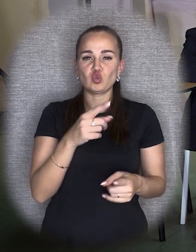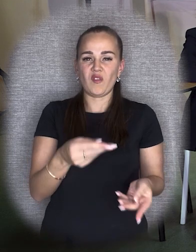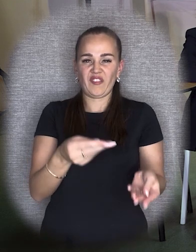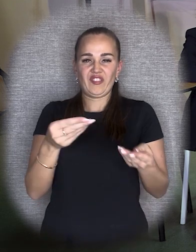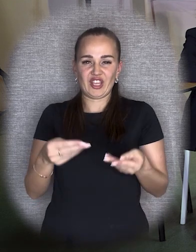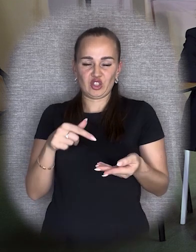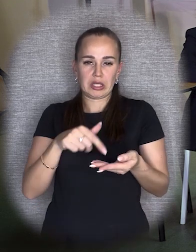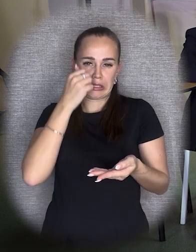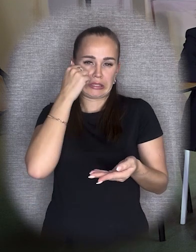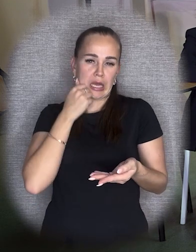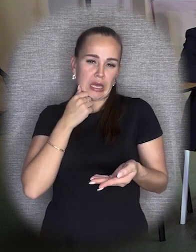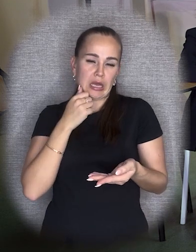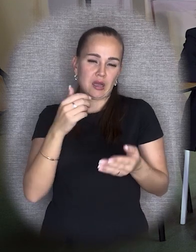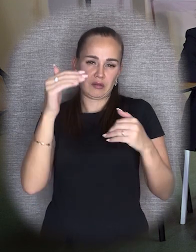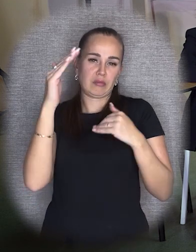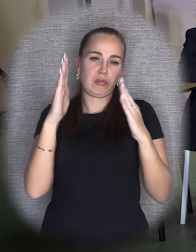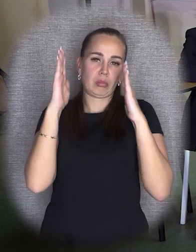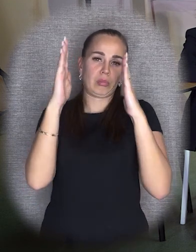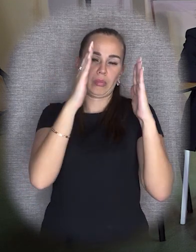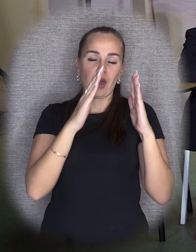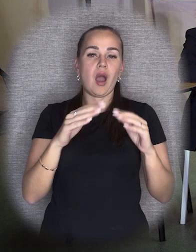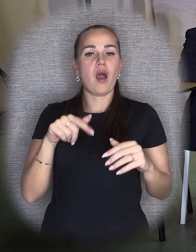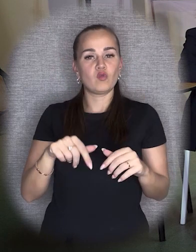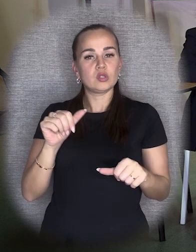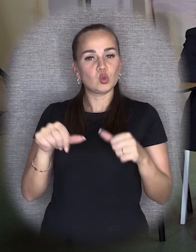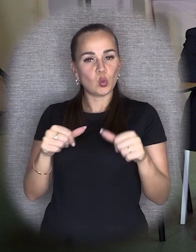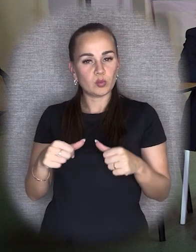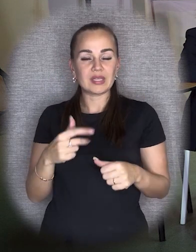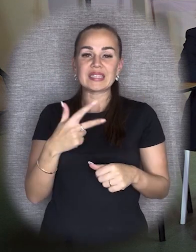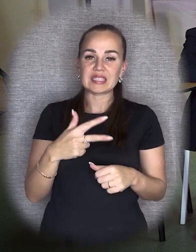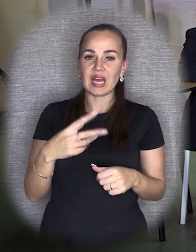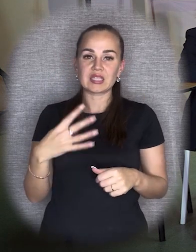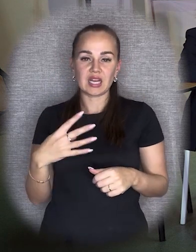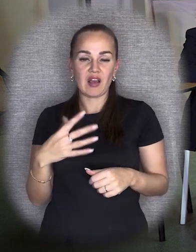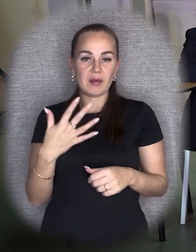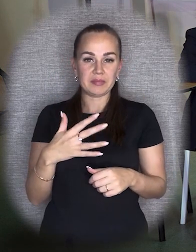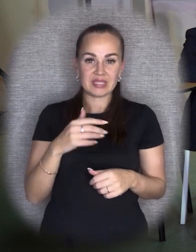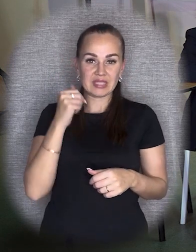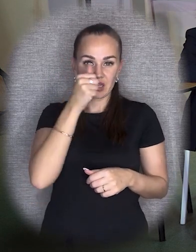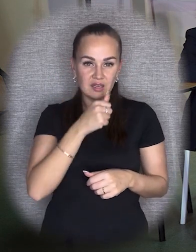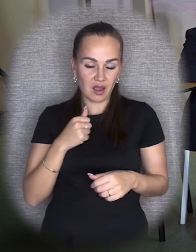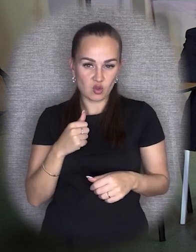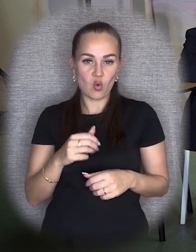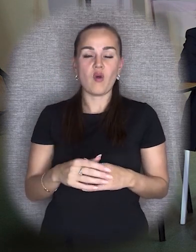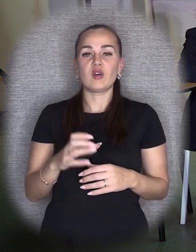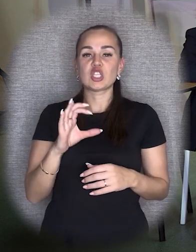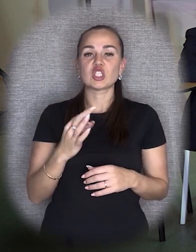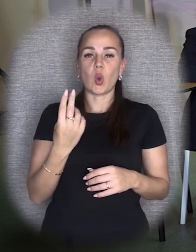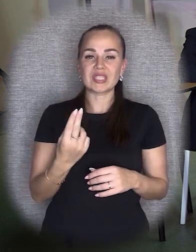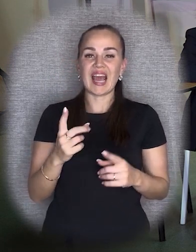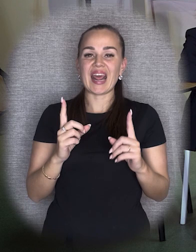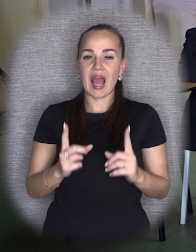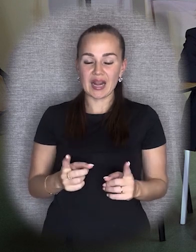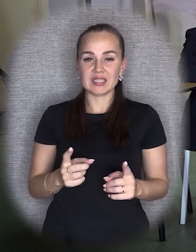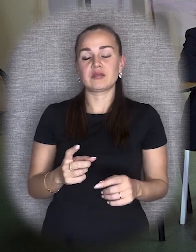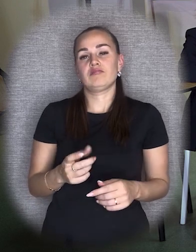условно. Если же мы покажем скульптуру там, 30-х, 40-х, 50-х годов, даже в жанре соцреализма сделано,